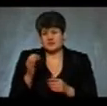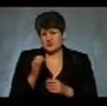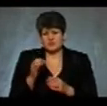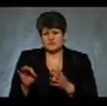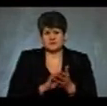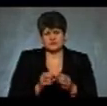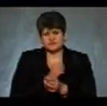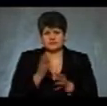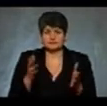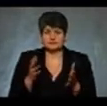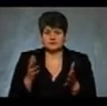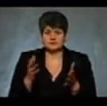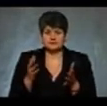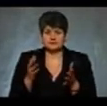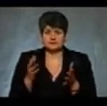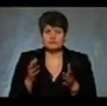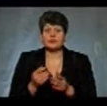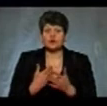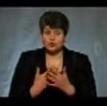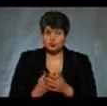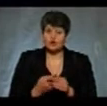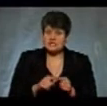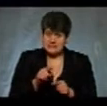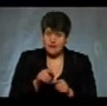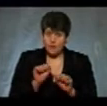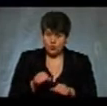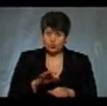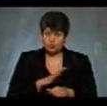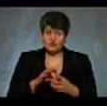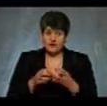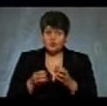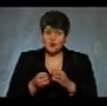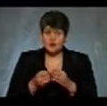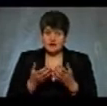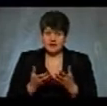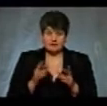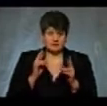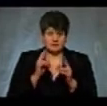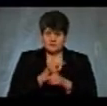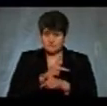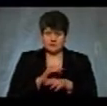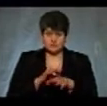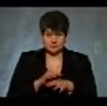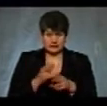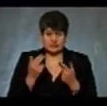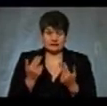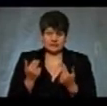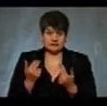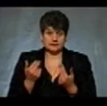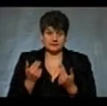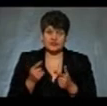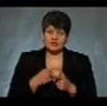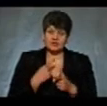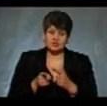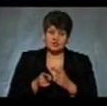відбувається вибух. Тобто це могло трапитися в результаті необережного поводження? Чи